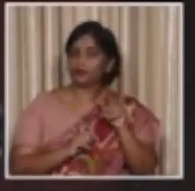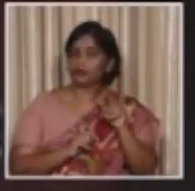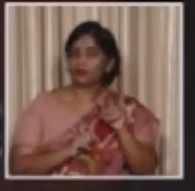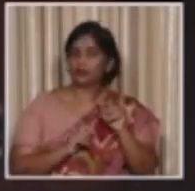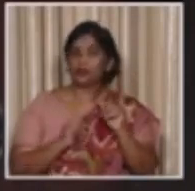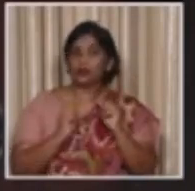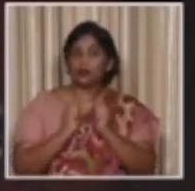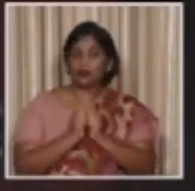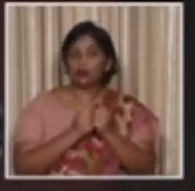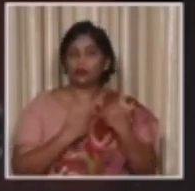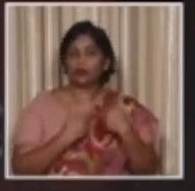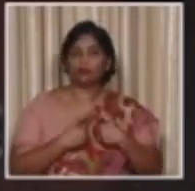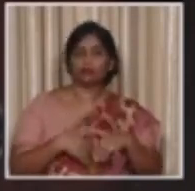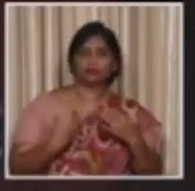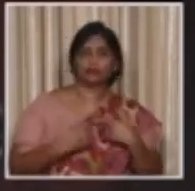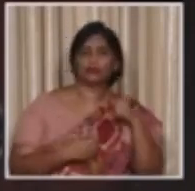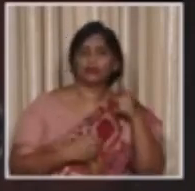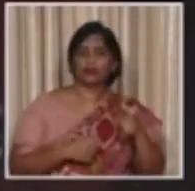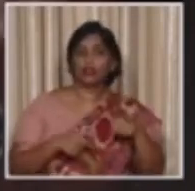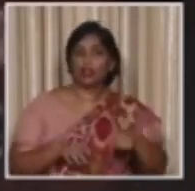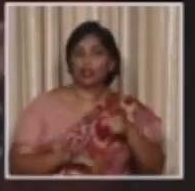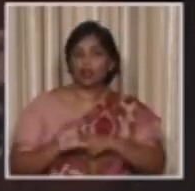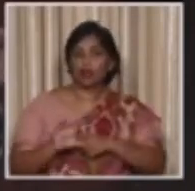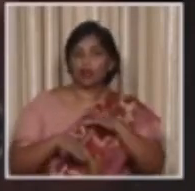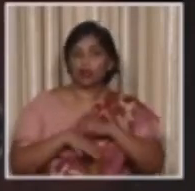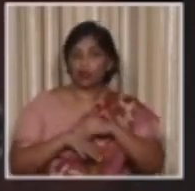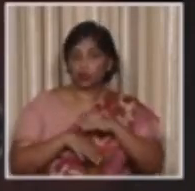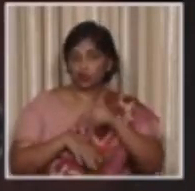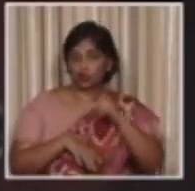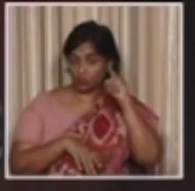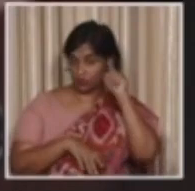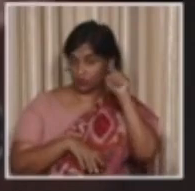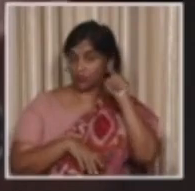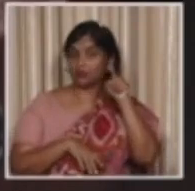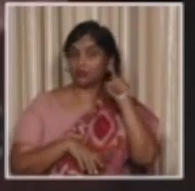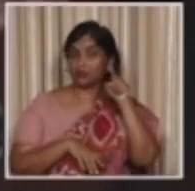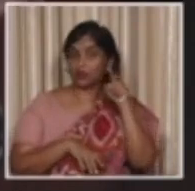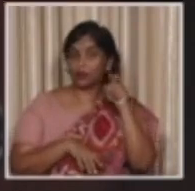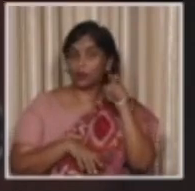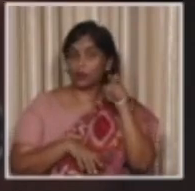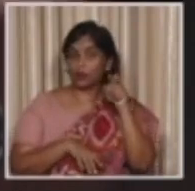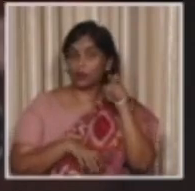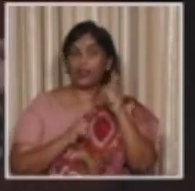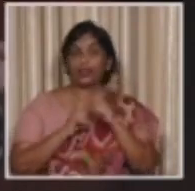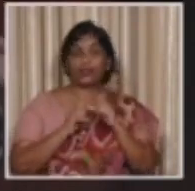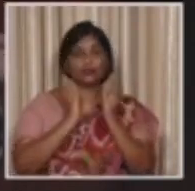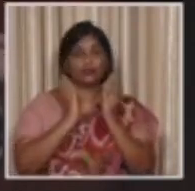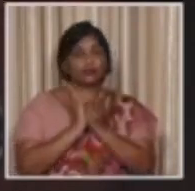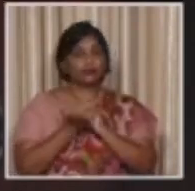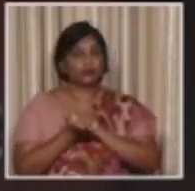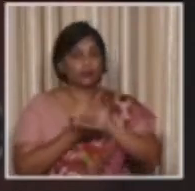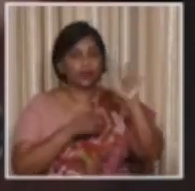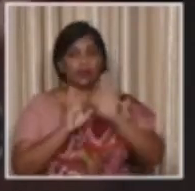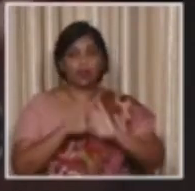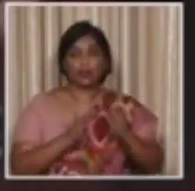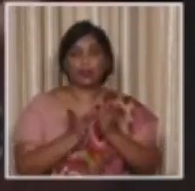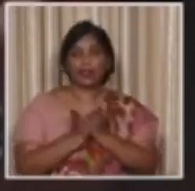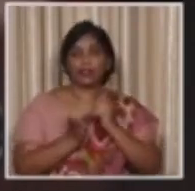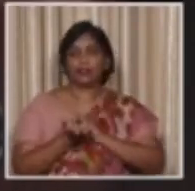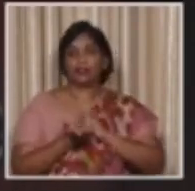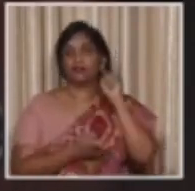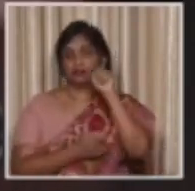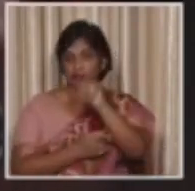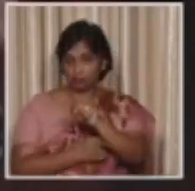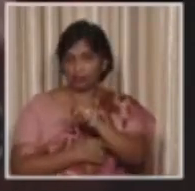කාර්යභාරයන් කරහැරීම කොච්චරද කියනවා නම් මේ අවුරුද්දේ ස්වීඩන් වලට අධ්‍යාපනය ලබන්න යන දරුවන් ඉන්දියාවට යන්න